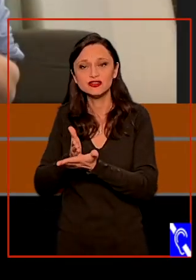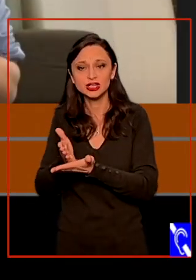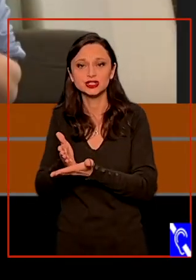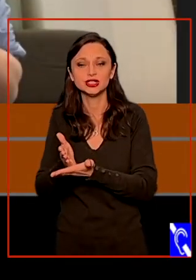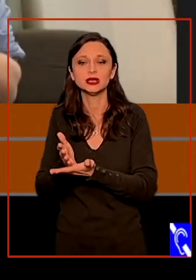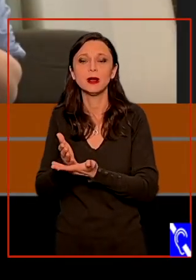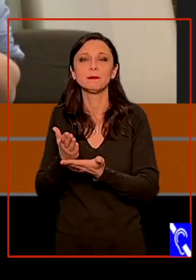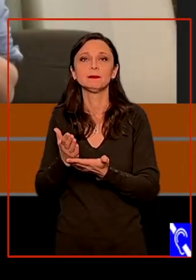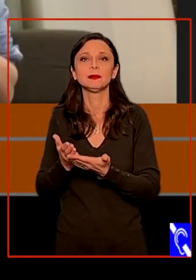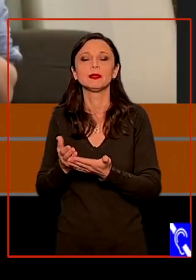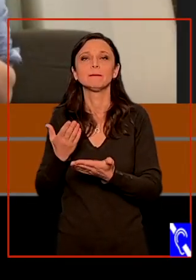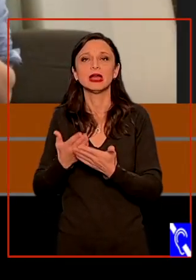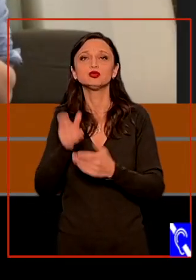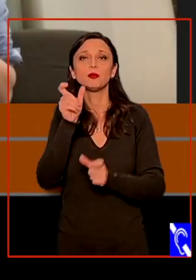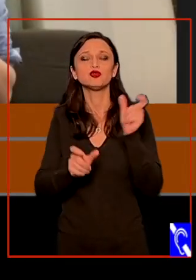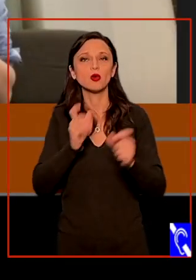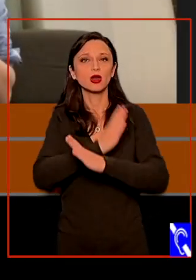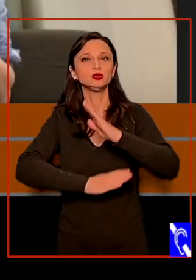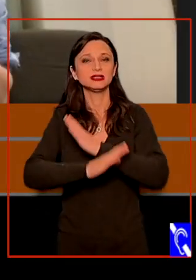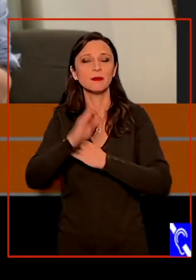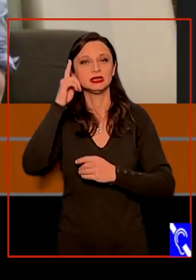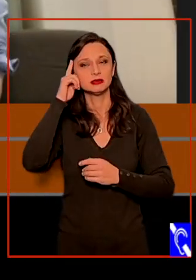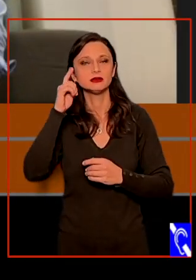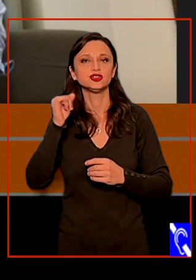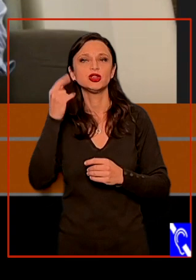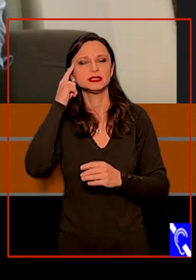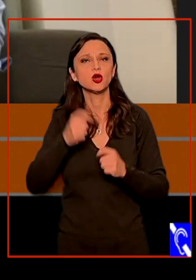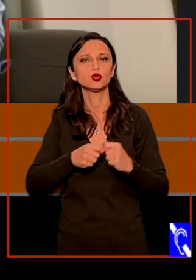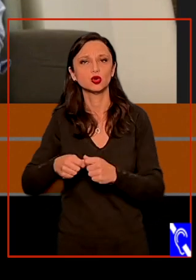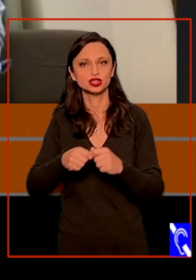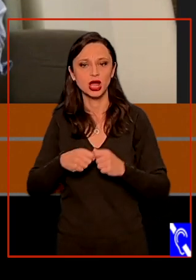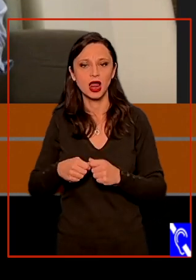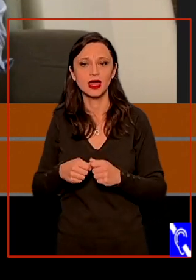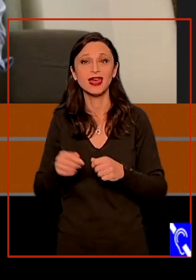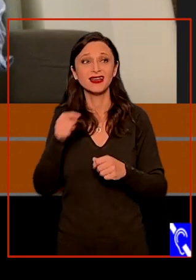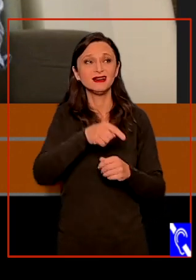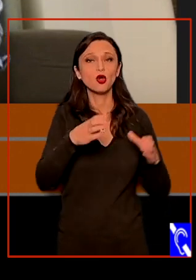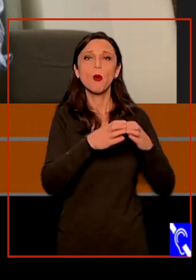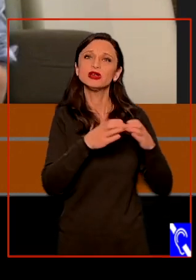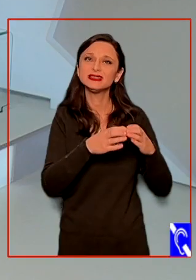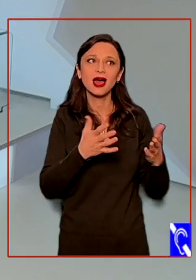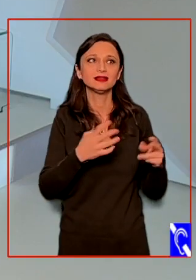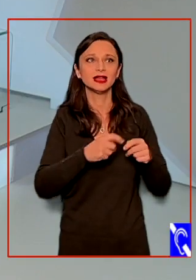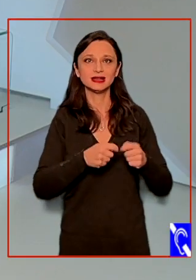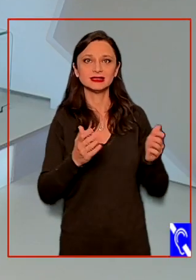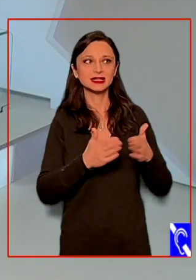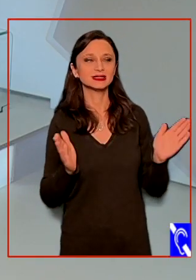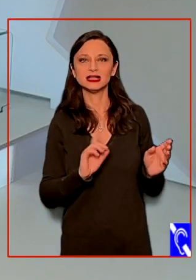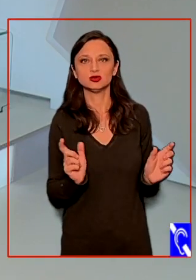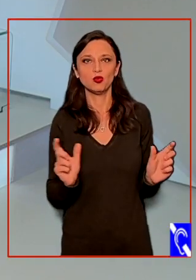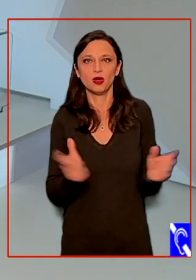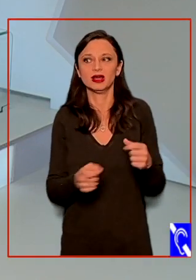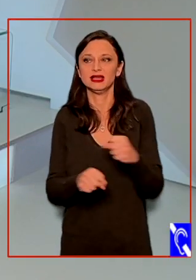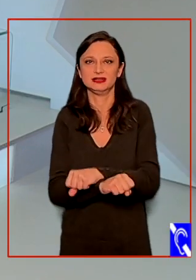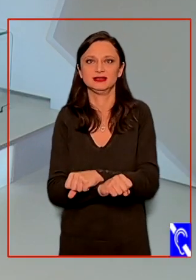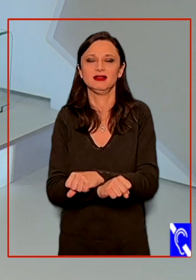servicii pentru persoane cu dizabilități intelectuale și psihosociale în comunitate, dar tu încurajezi,